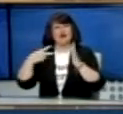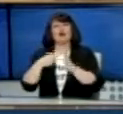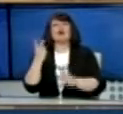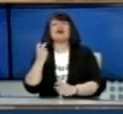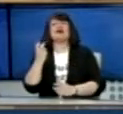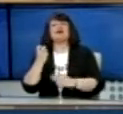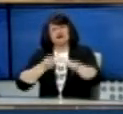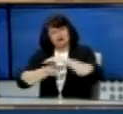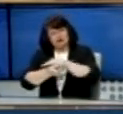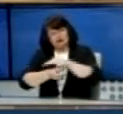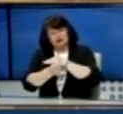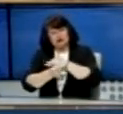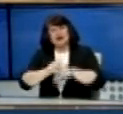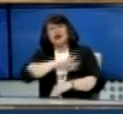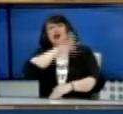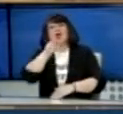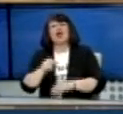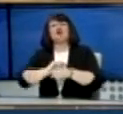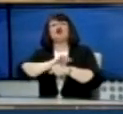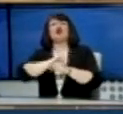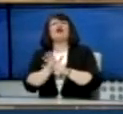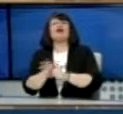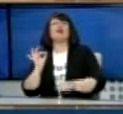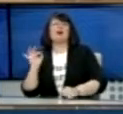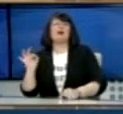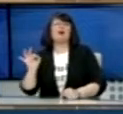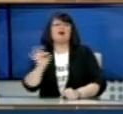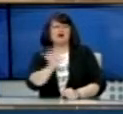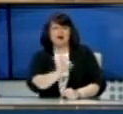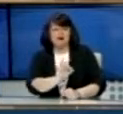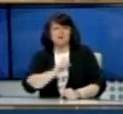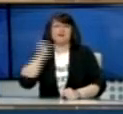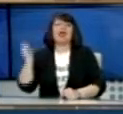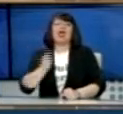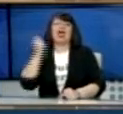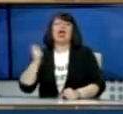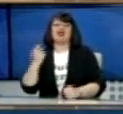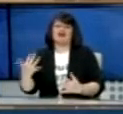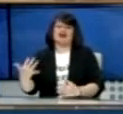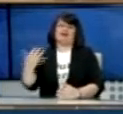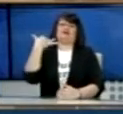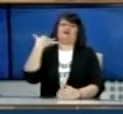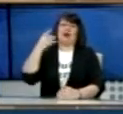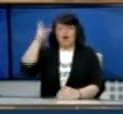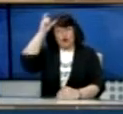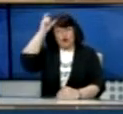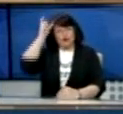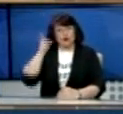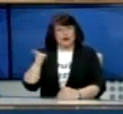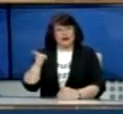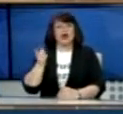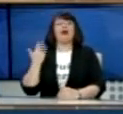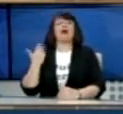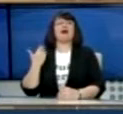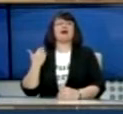τις ΗΠΑ, αλλά φιλοδοξούμε να καταστεί και ενεργειακός κόμβος. Είναι ένα πάρα πολύ σημαντικό γεγονός, ειδικά